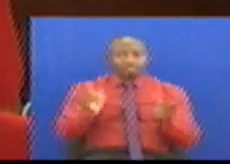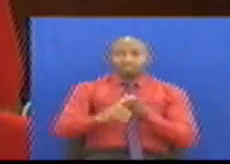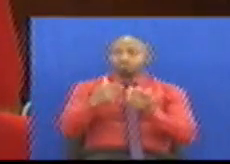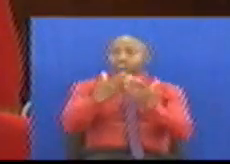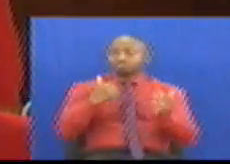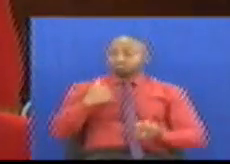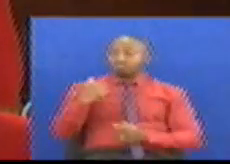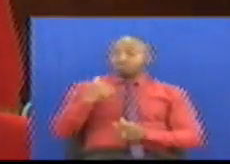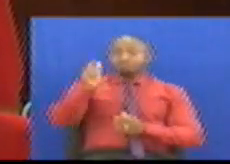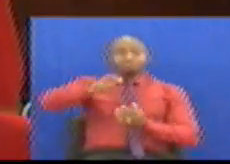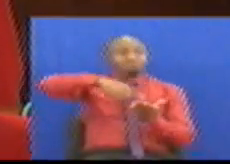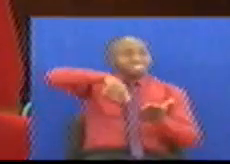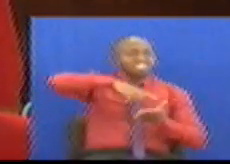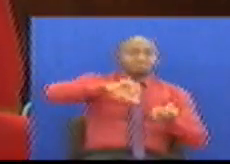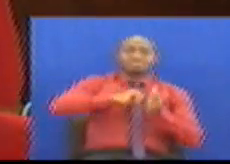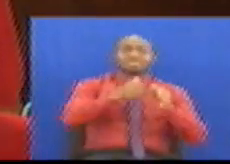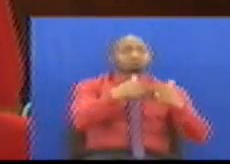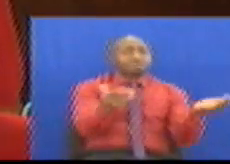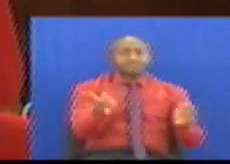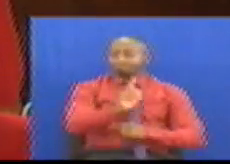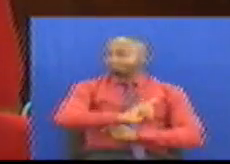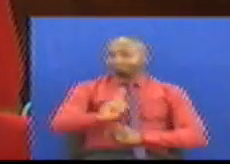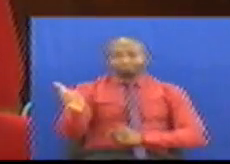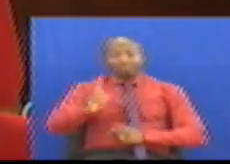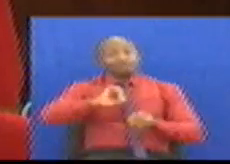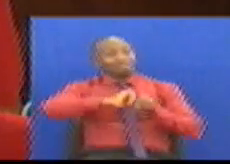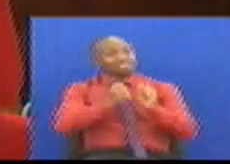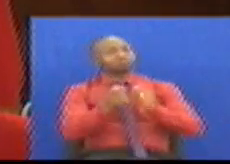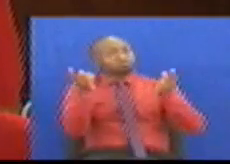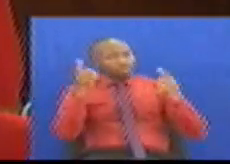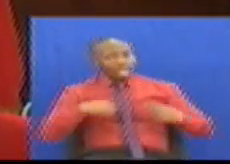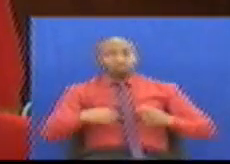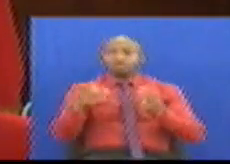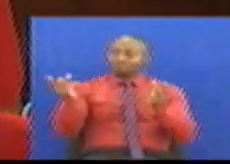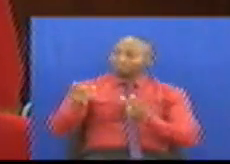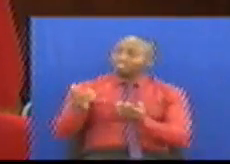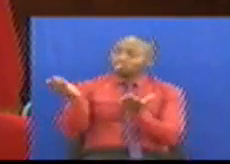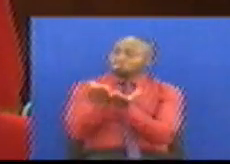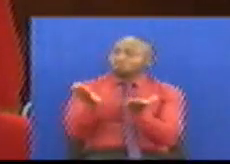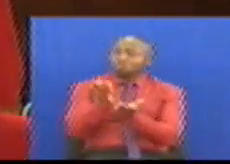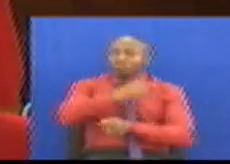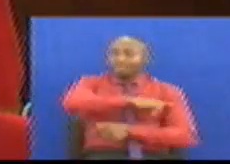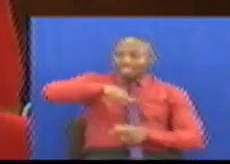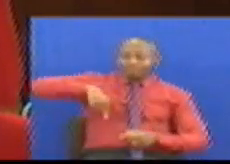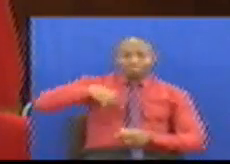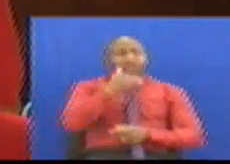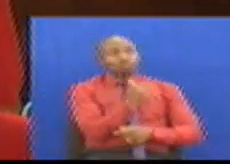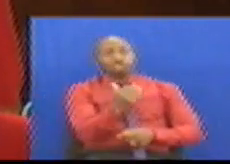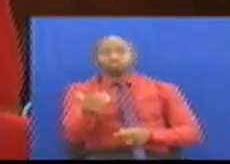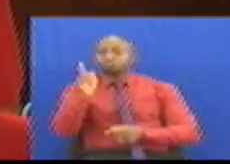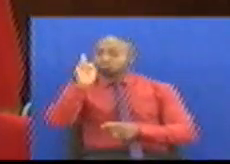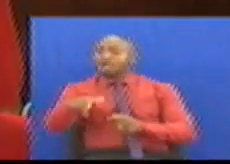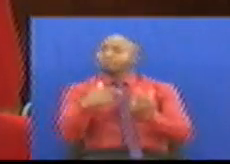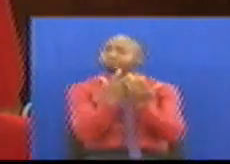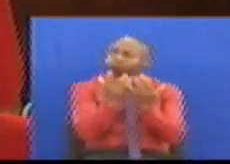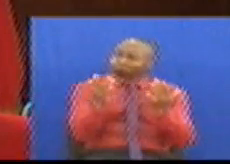mjini pengine hatuna matatizo sana. Hapana, tuna matatizo na uhitaji, kwa sababu pia hata shule zetu zina watoto wengi sana.